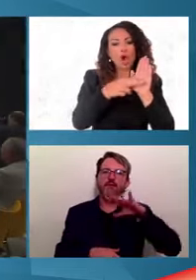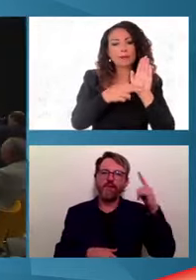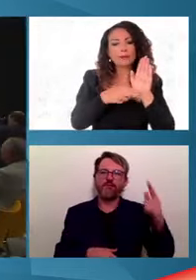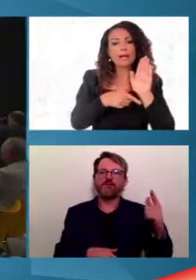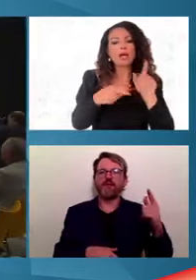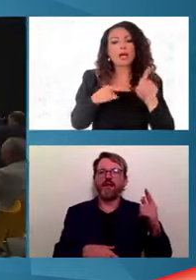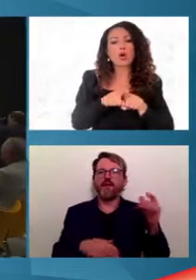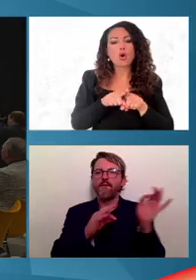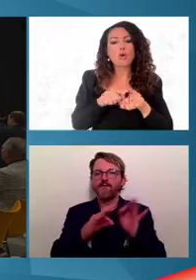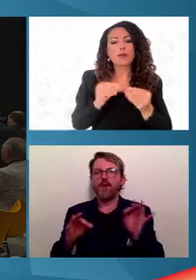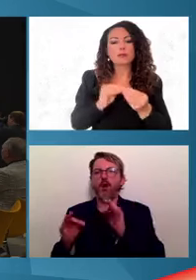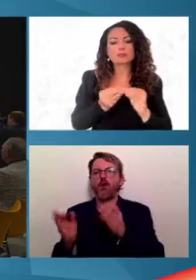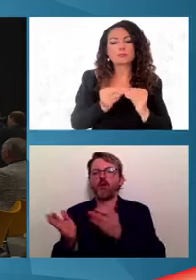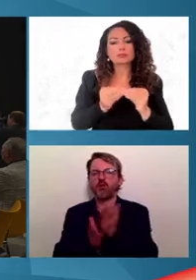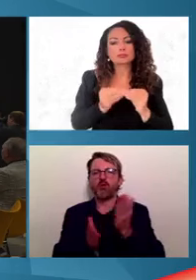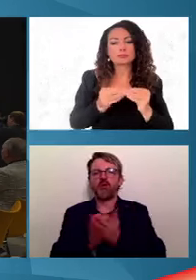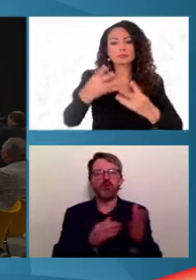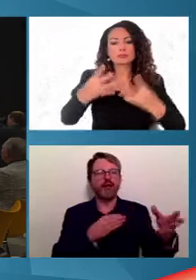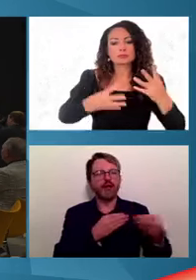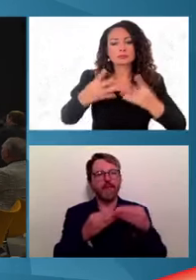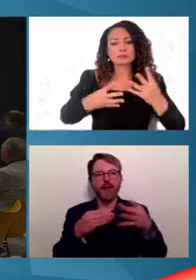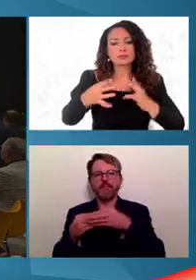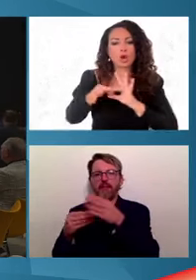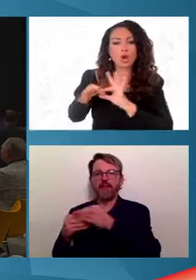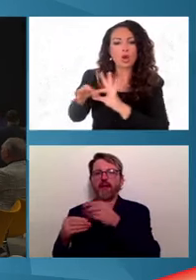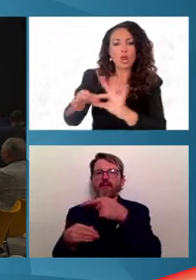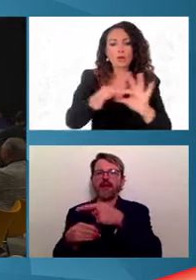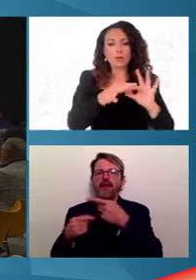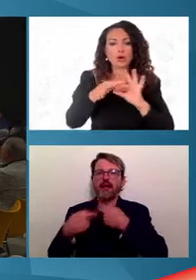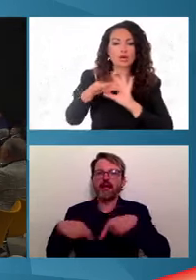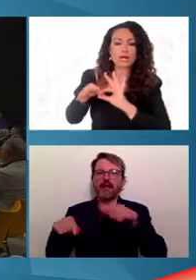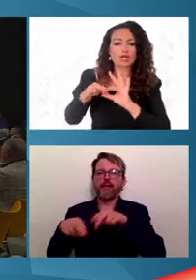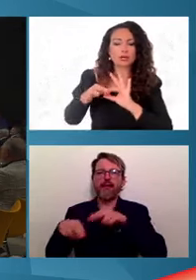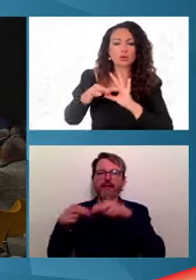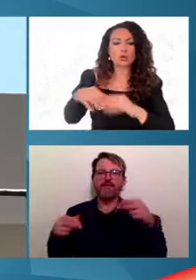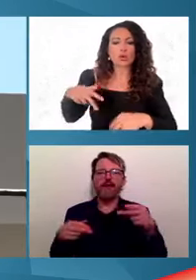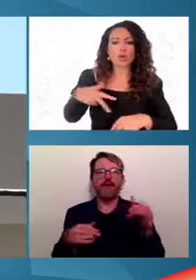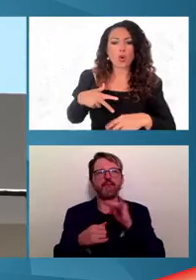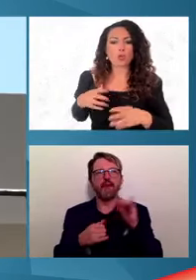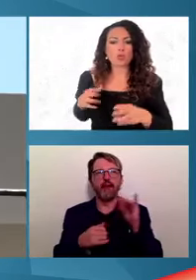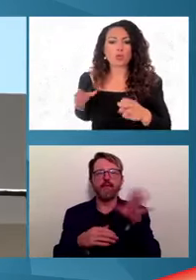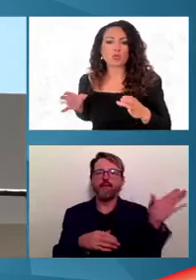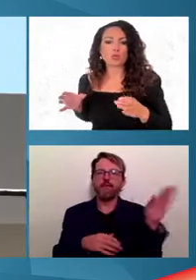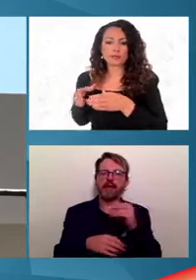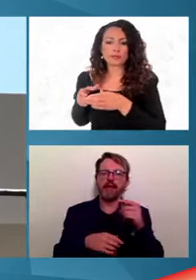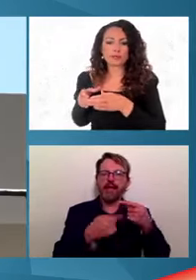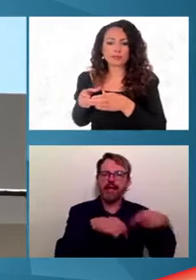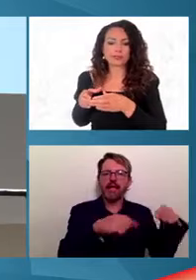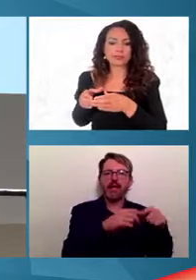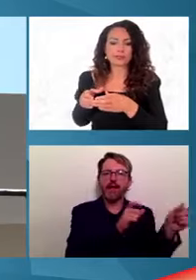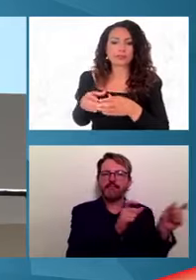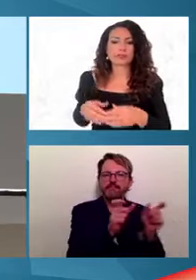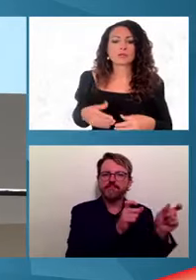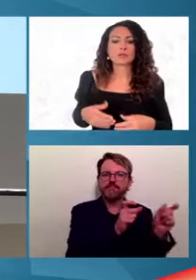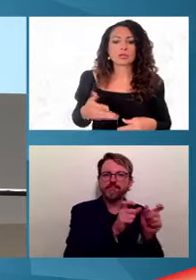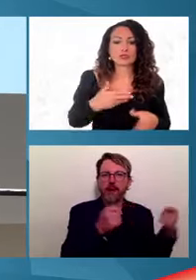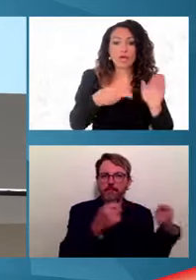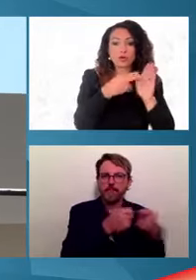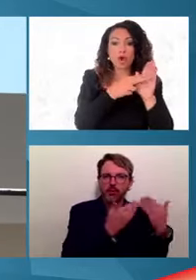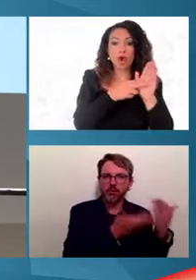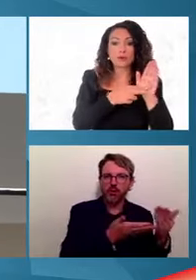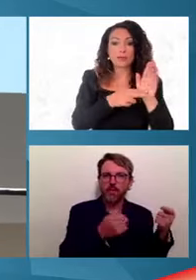Durchführungsverordnungen gemeinsam erstellt, der Gemeindeverband immer wieder Rücksprache mit seinen Gemeinden gemacht hat und gesagt hat, passt das so, geht das